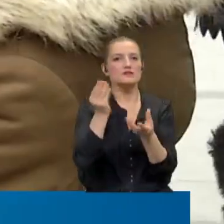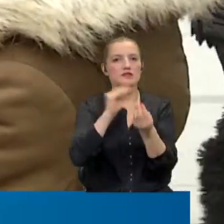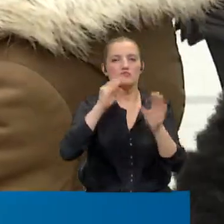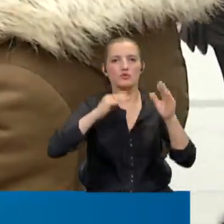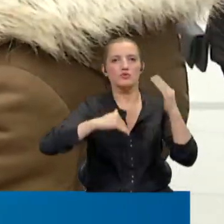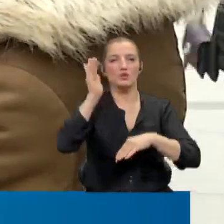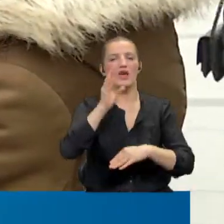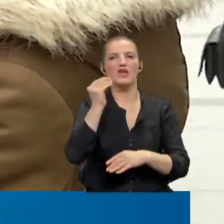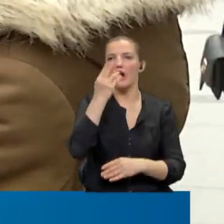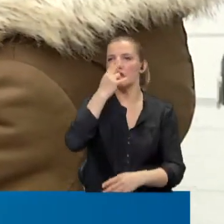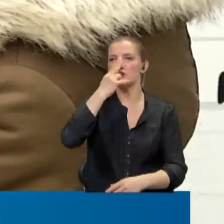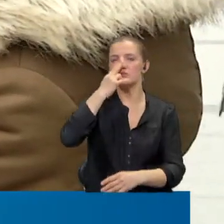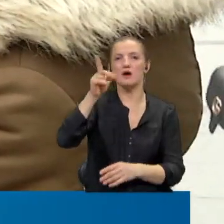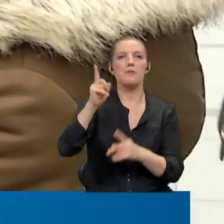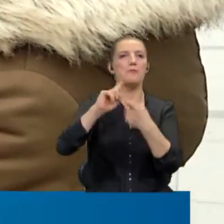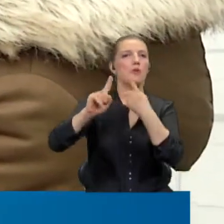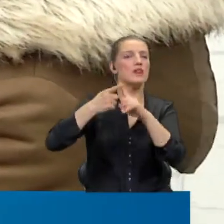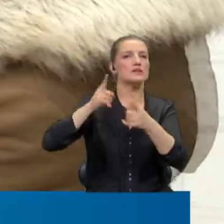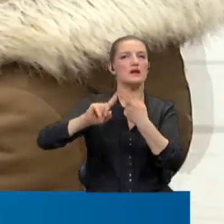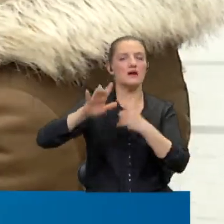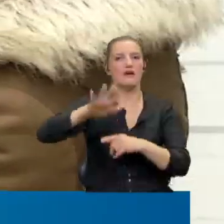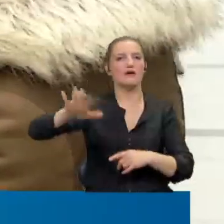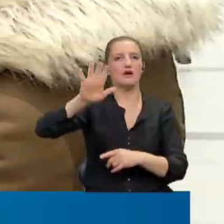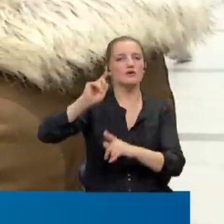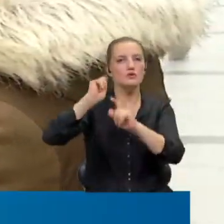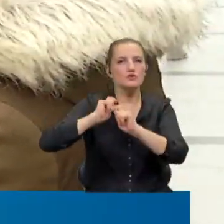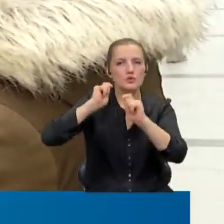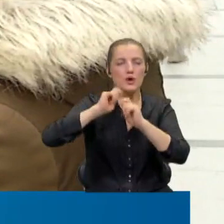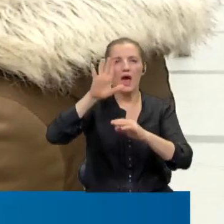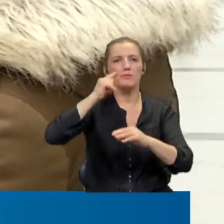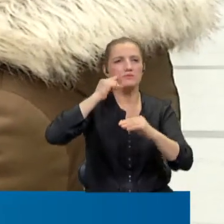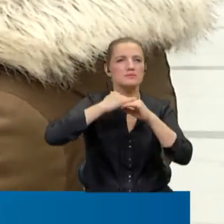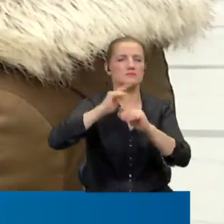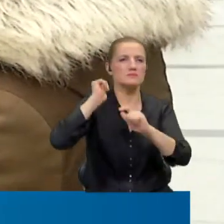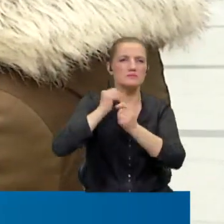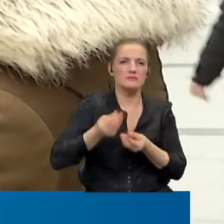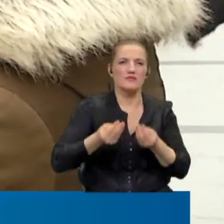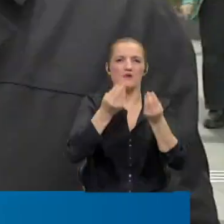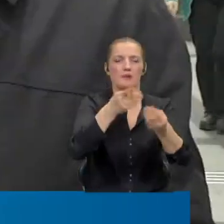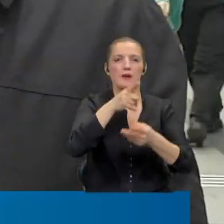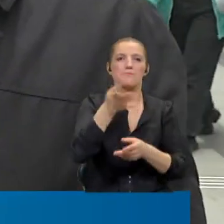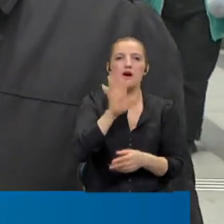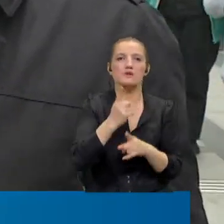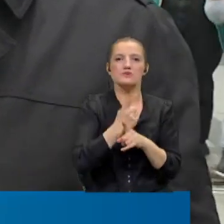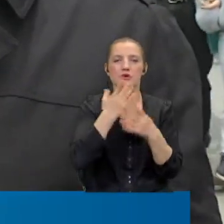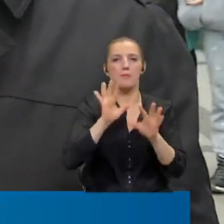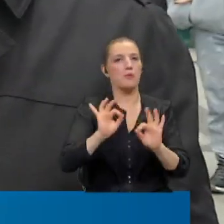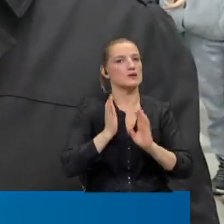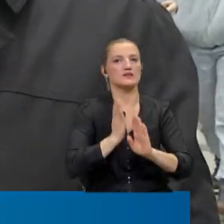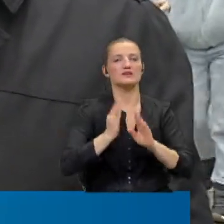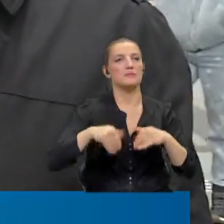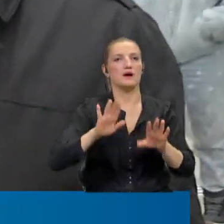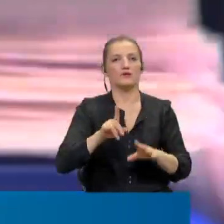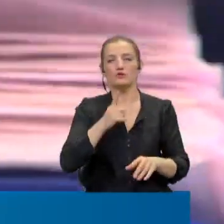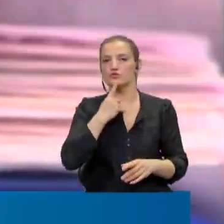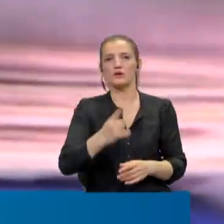yüksek yani iyi Alışmışlar bunların politikası her şey yüküne milletin sırtına bindirmek yani için hiçbir şey yok böyle gitmez Yani